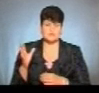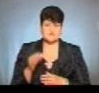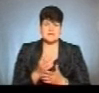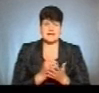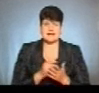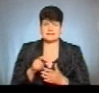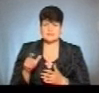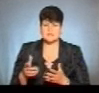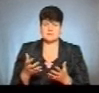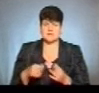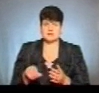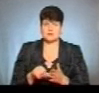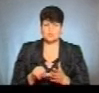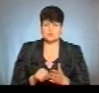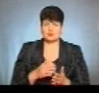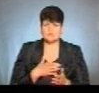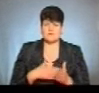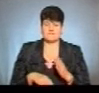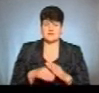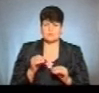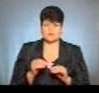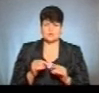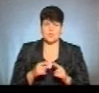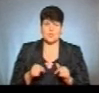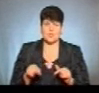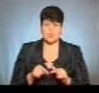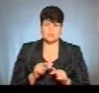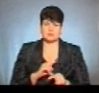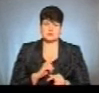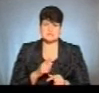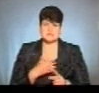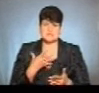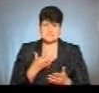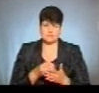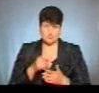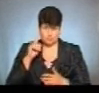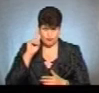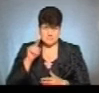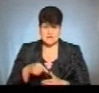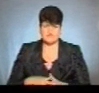кандидатів взяти участь у нашому виборчому округу, посилити свою впізнаваність.